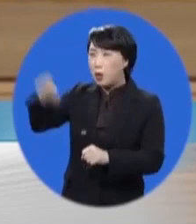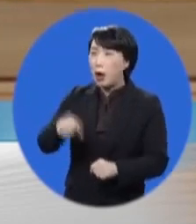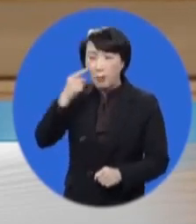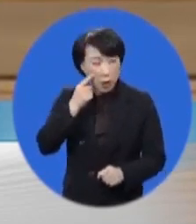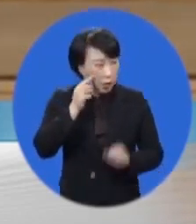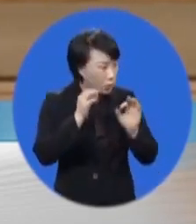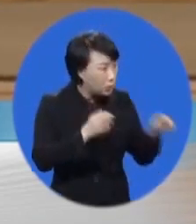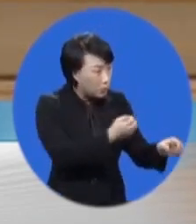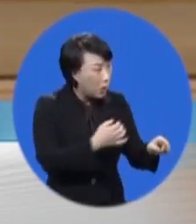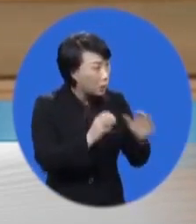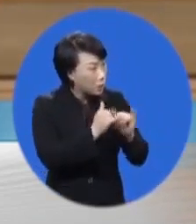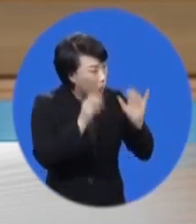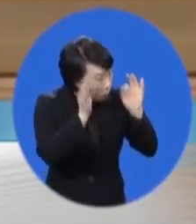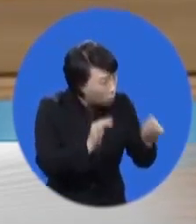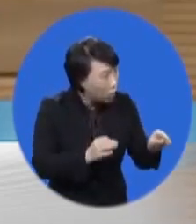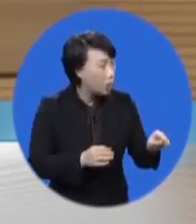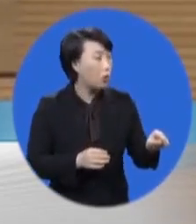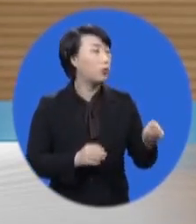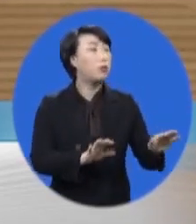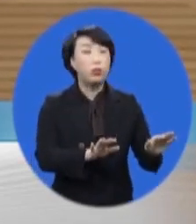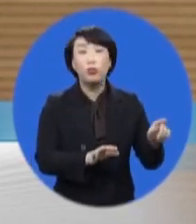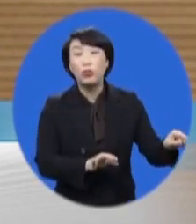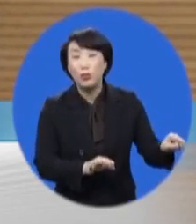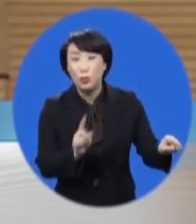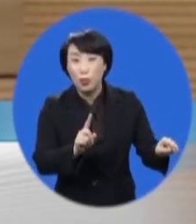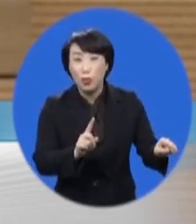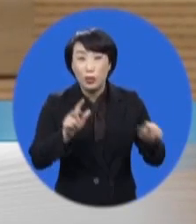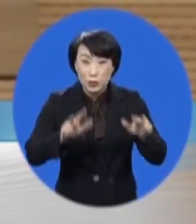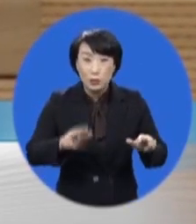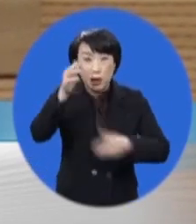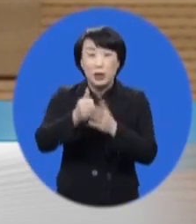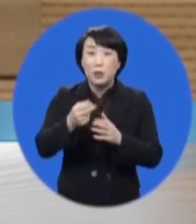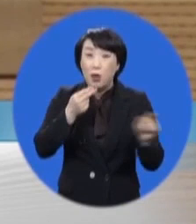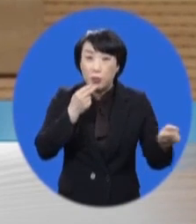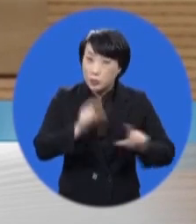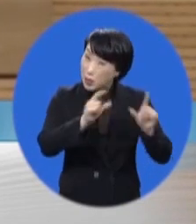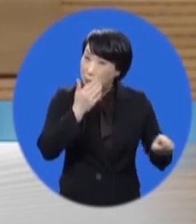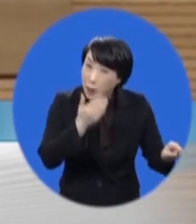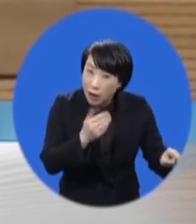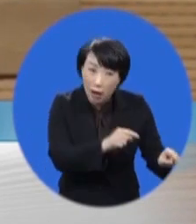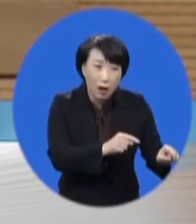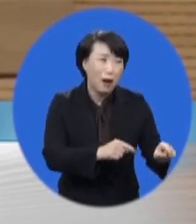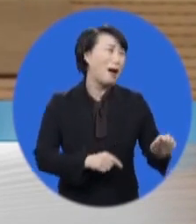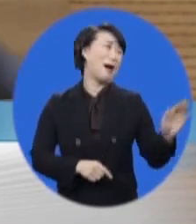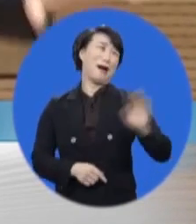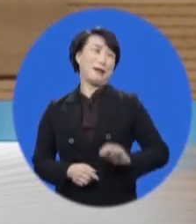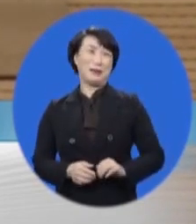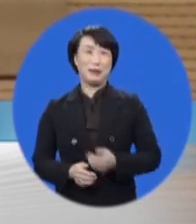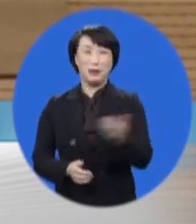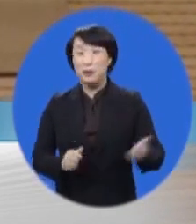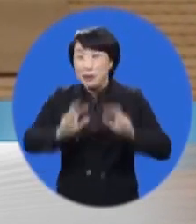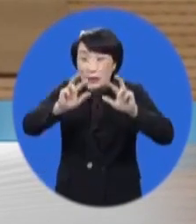사람들을 바라보면 그러면 자기는 지금 하나님이 없이 존재할 수 있느냐? 자,